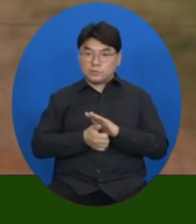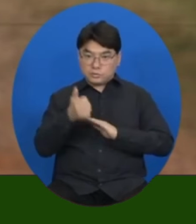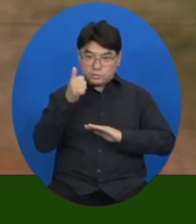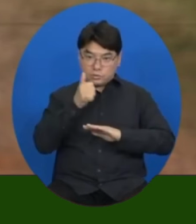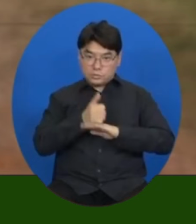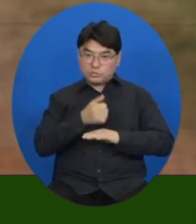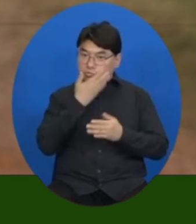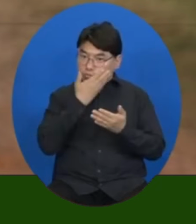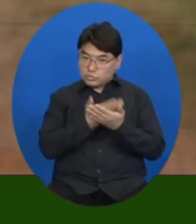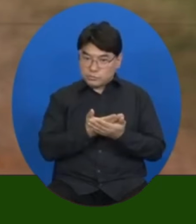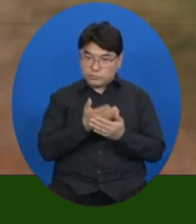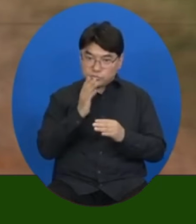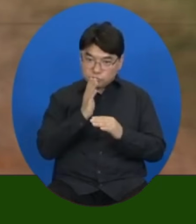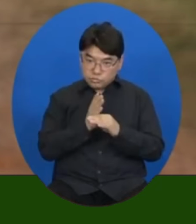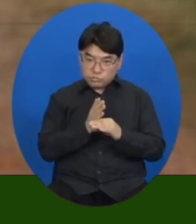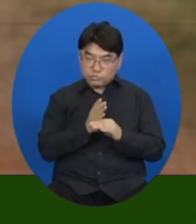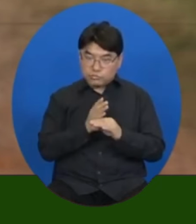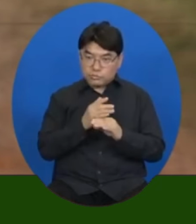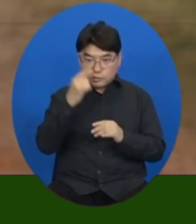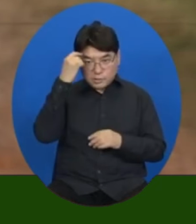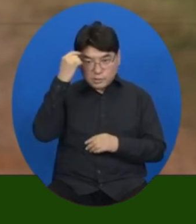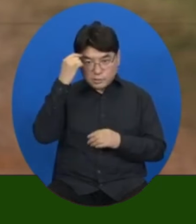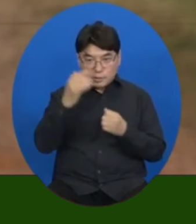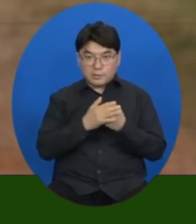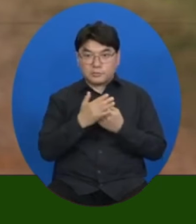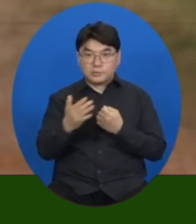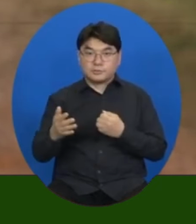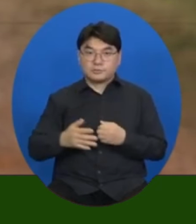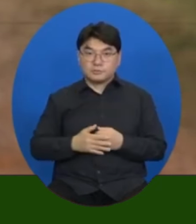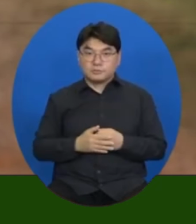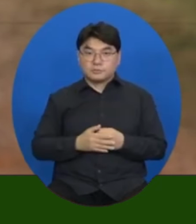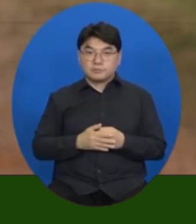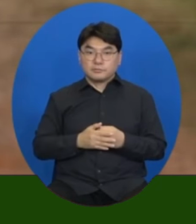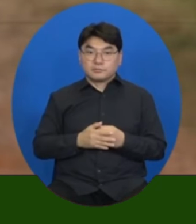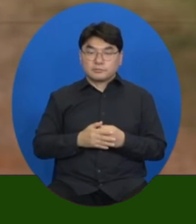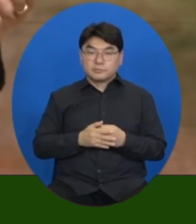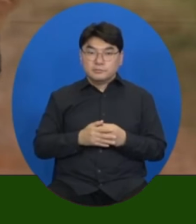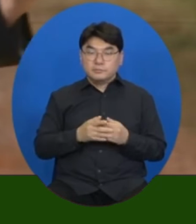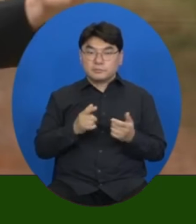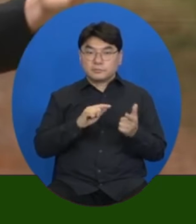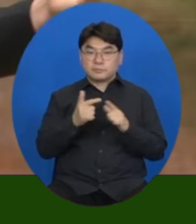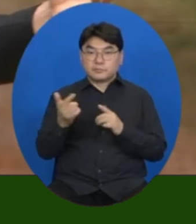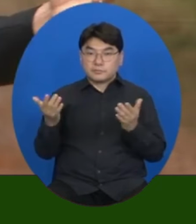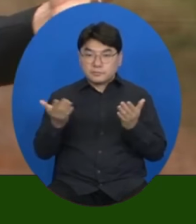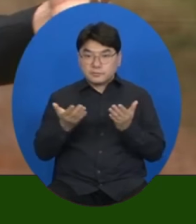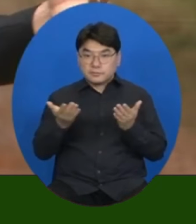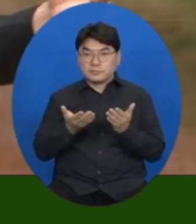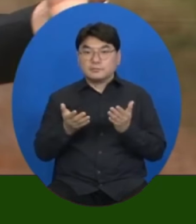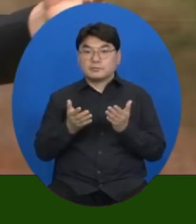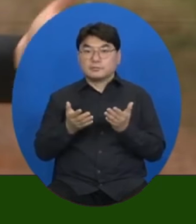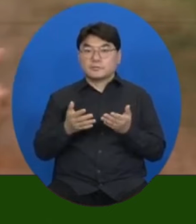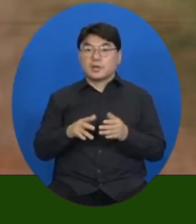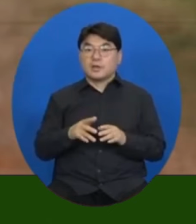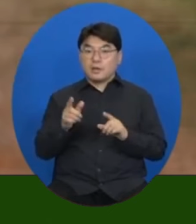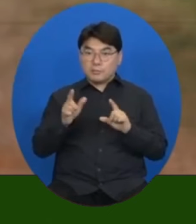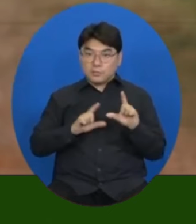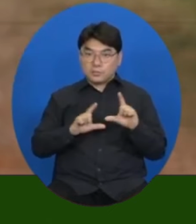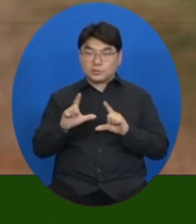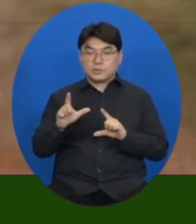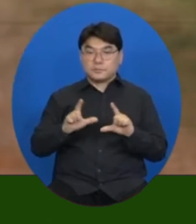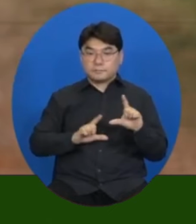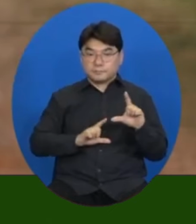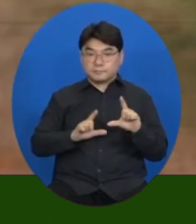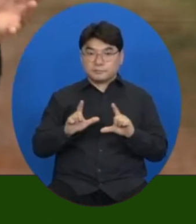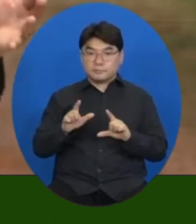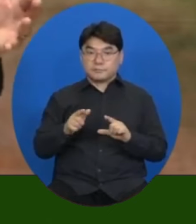그렇습니다 나는 전문가다 작가다 의사다 배우다 뭐 정치인이다 여러 가지가 쭉 정체성이 있잖아요 그근데 자신의